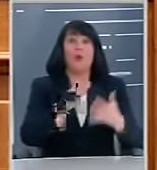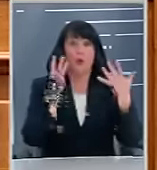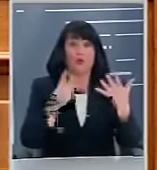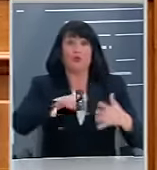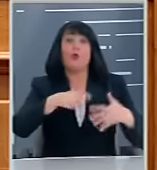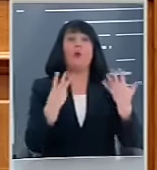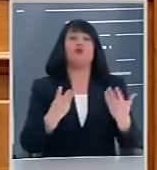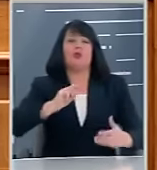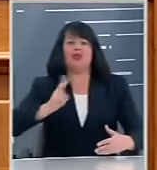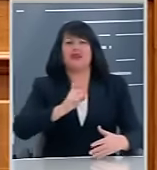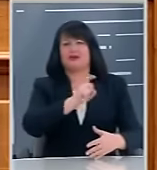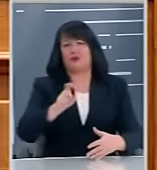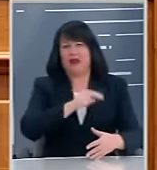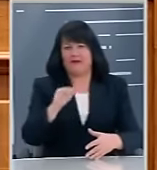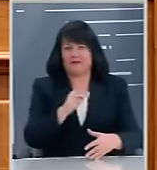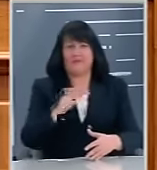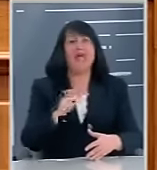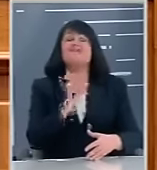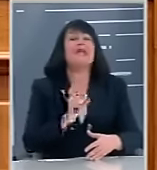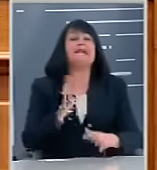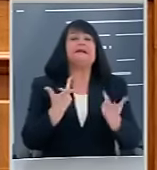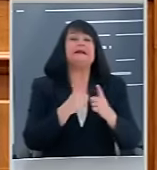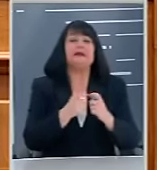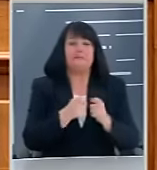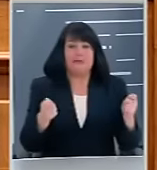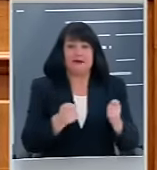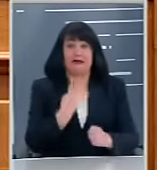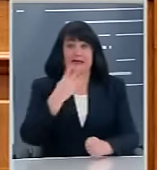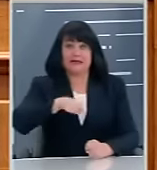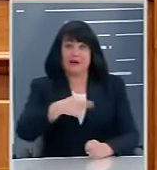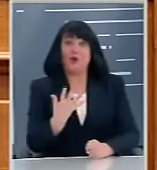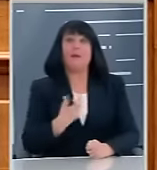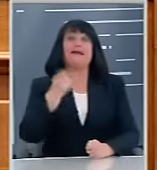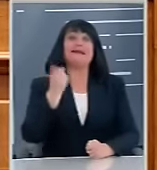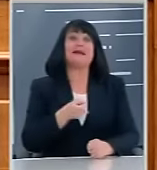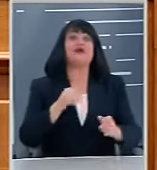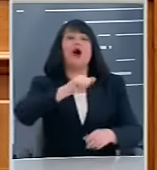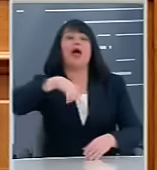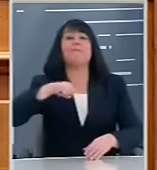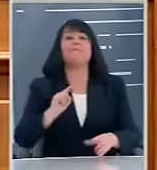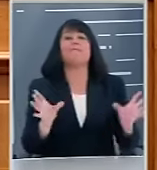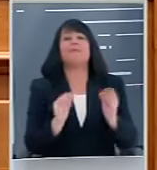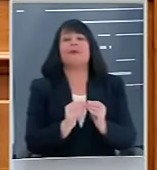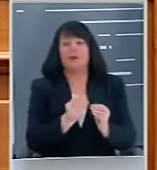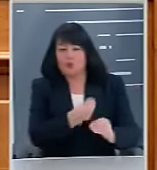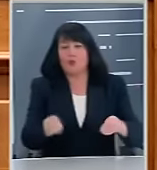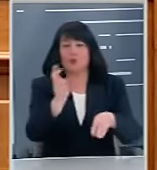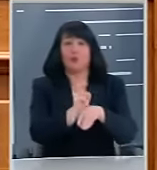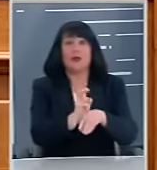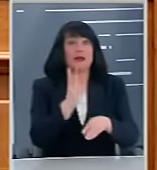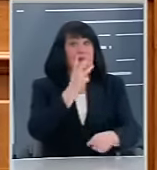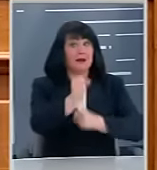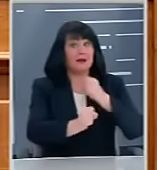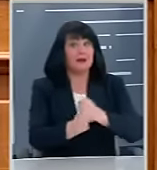8,8 δις, βασισμένα στο 4,5% πλεώνασμα το ΑΕΠ που είχαν δεσμευτεί για 3 χρόνια,